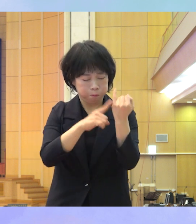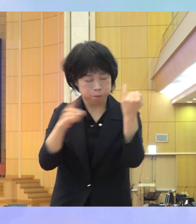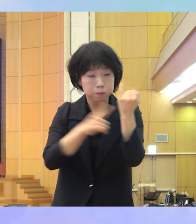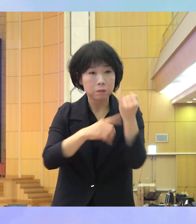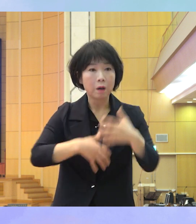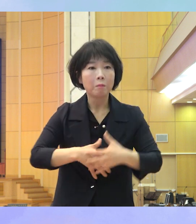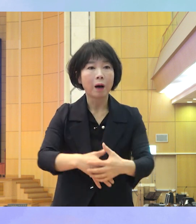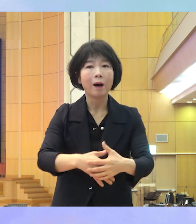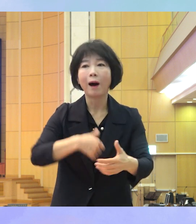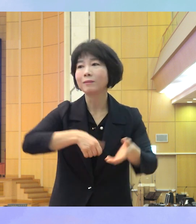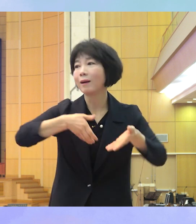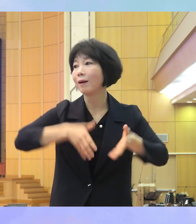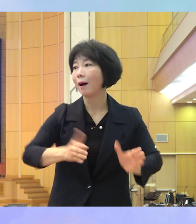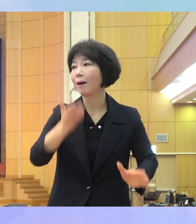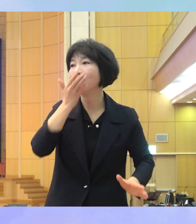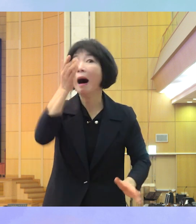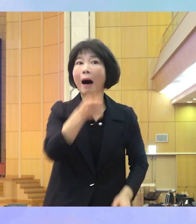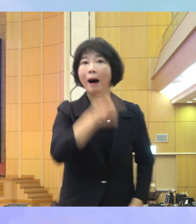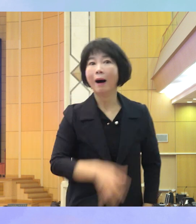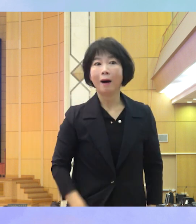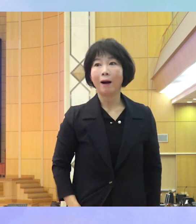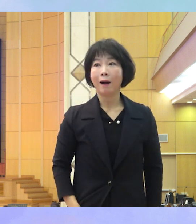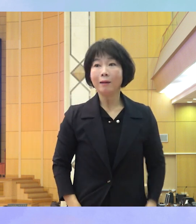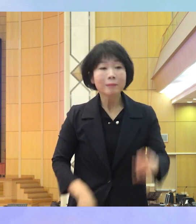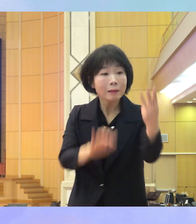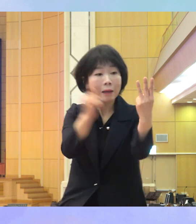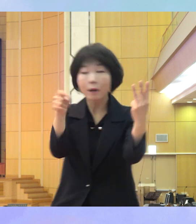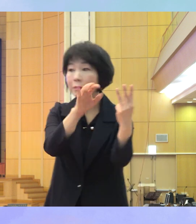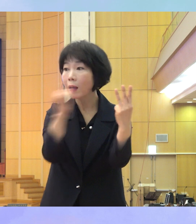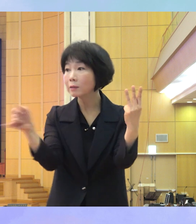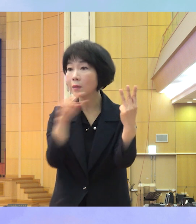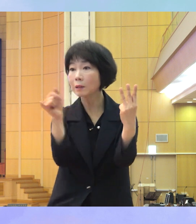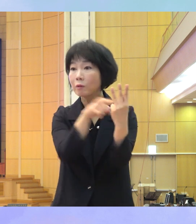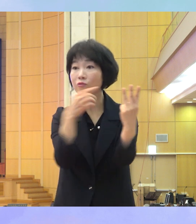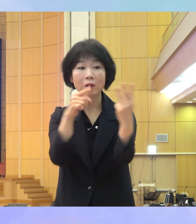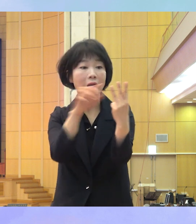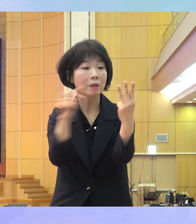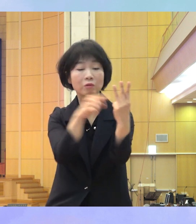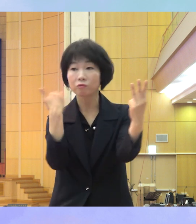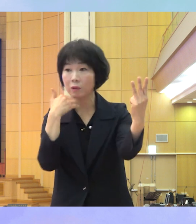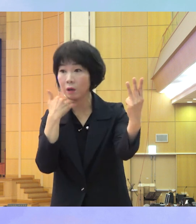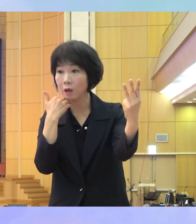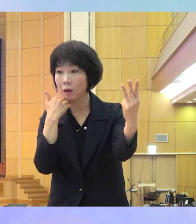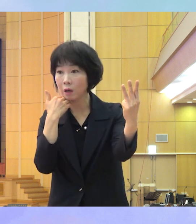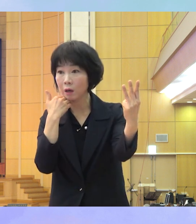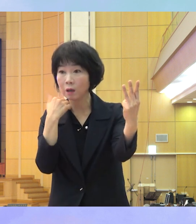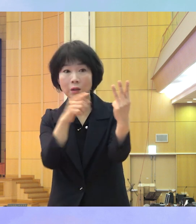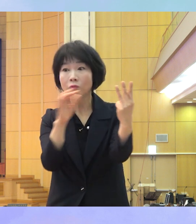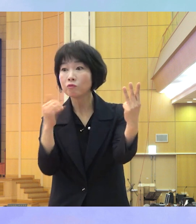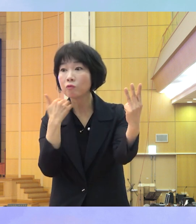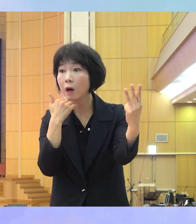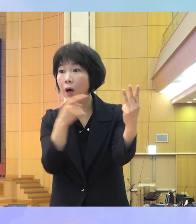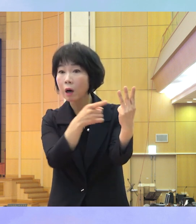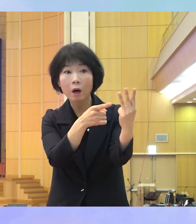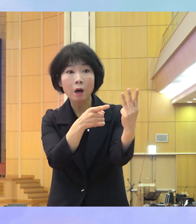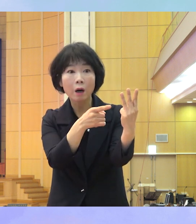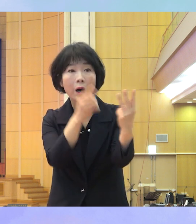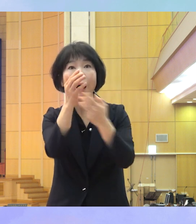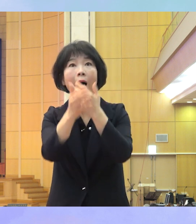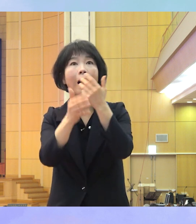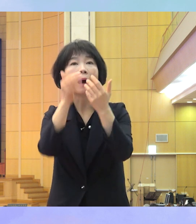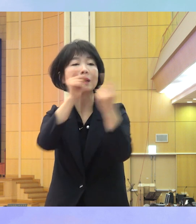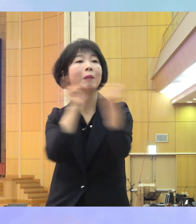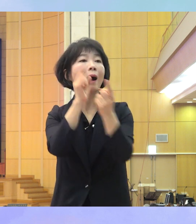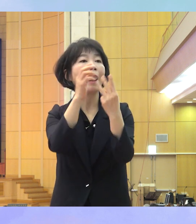사람 이분이 바로 하나님 삼위일체 하나님이었습니다. 하나님을 만난 그때가